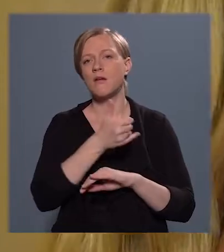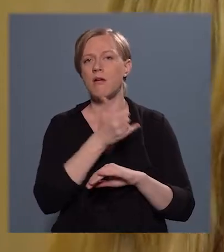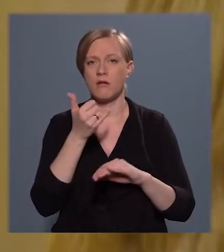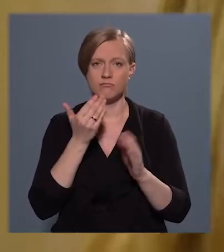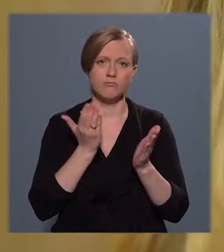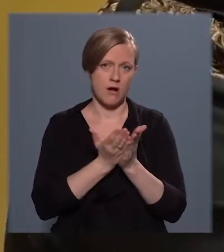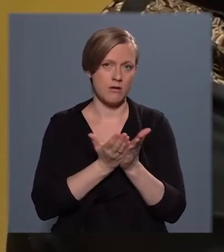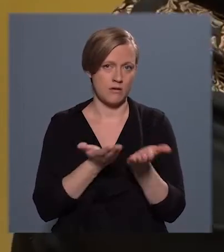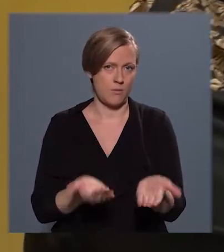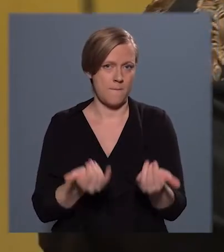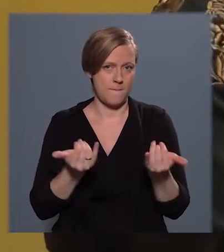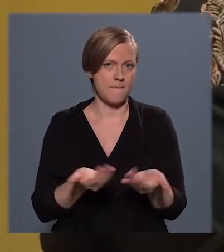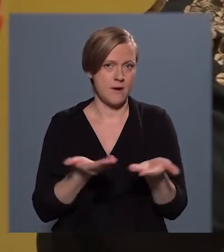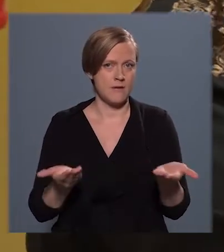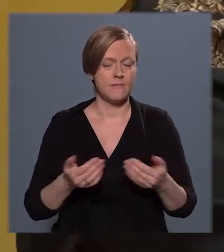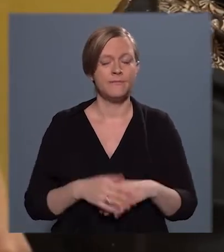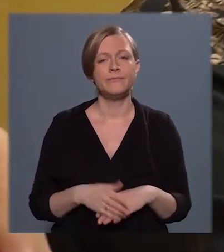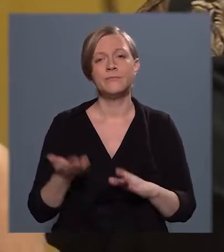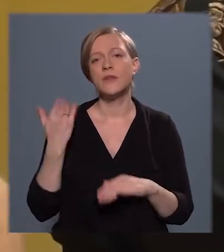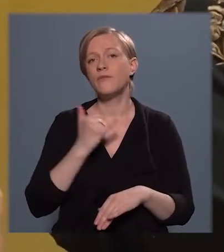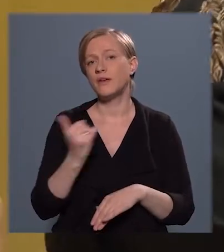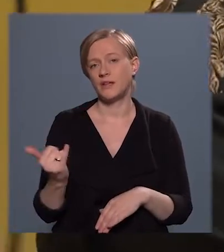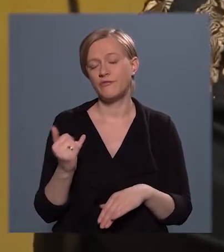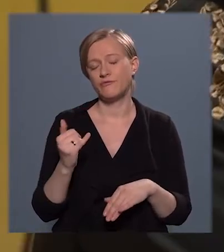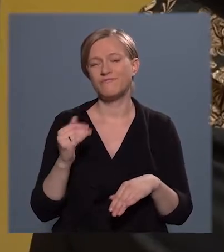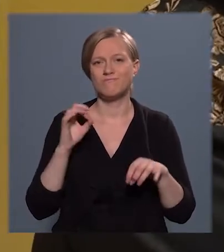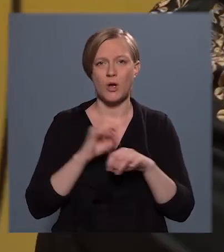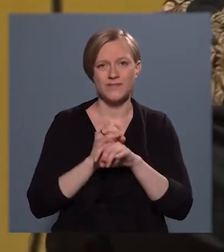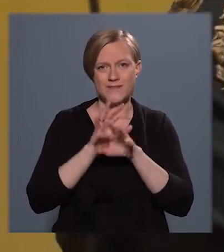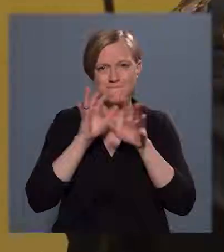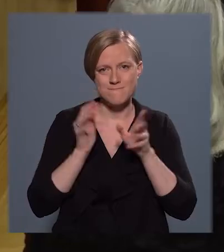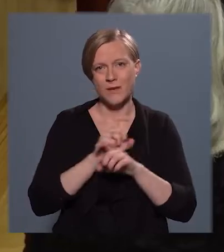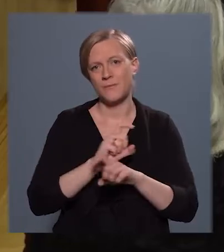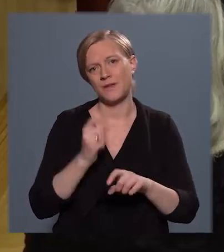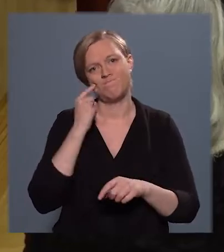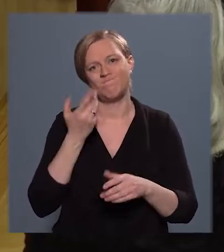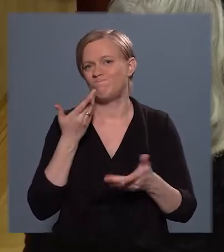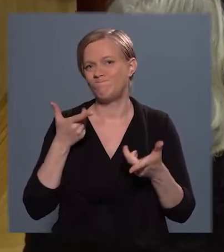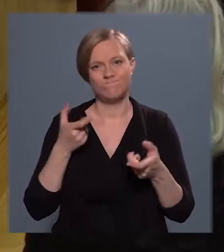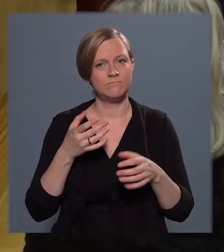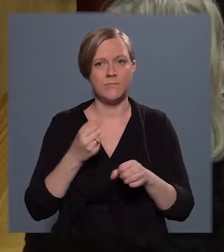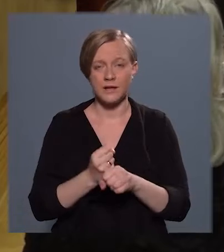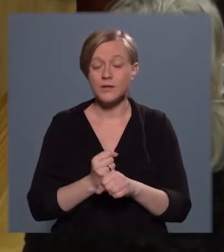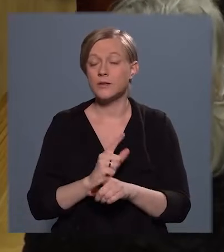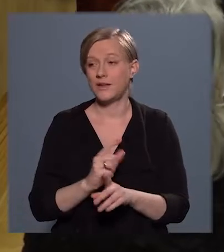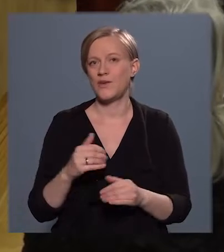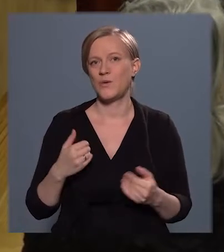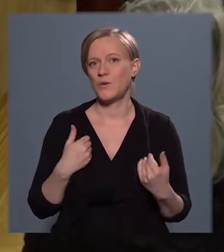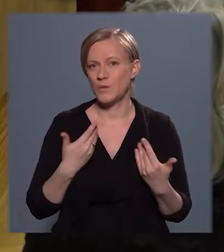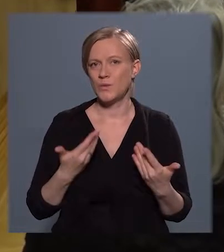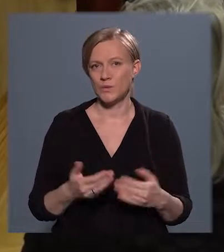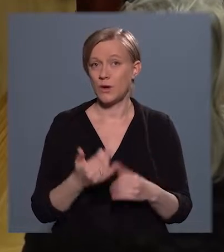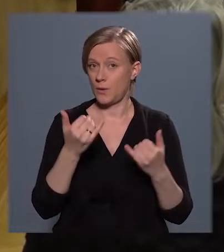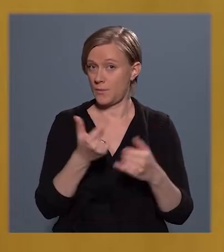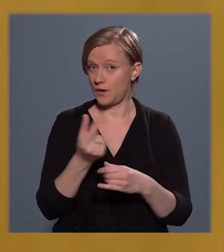kerül sor a mai napon. Tavalyi évben ugye a pandémia miatt nem tudtuk megtartani, de nagyon örülünk annak, hogy a